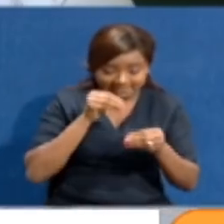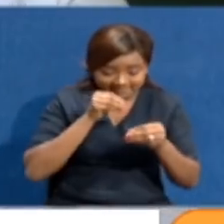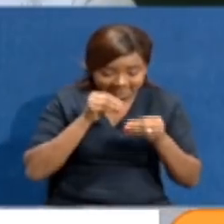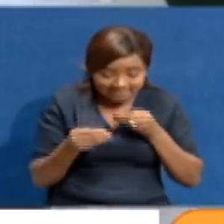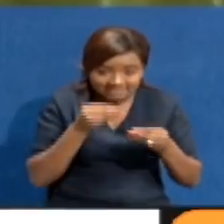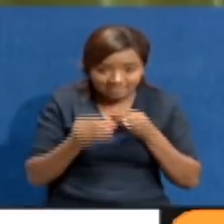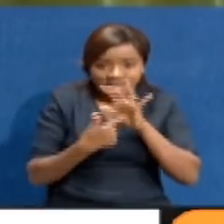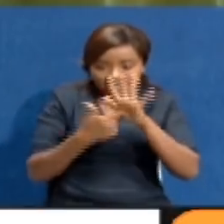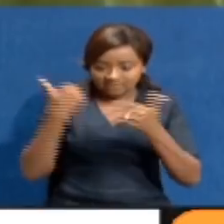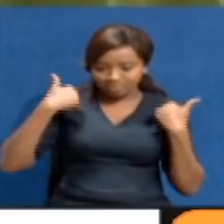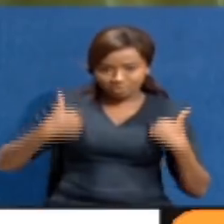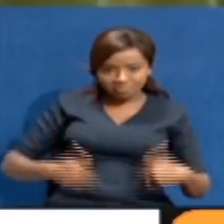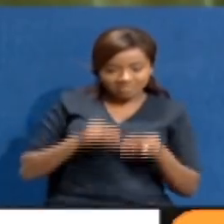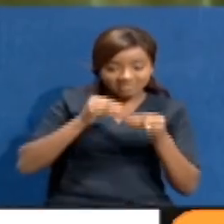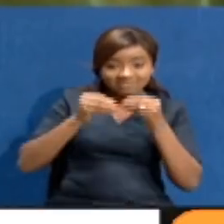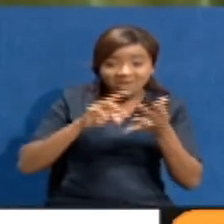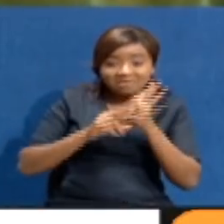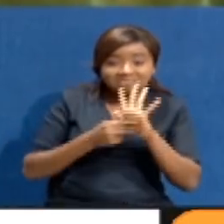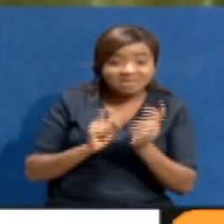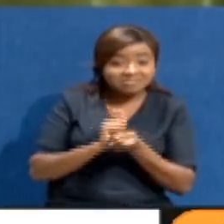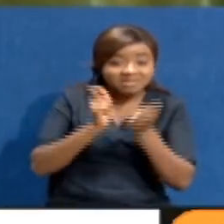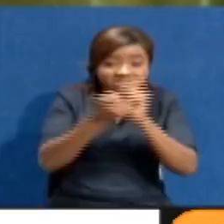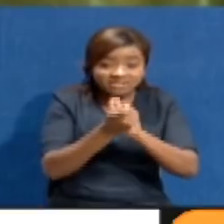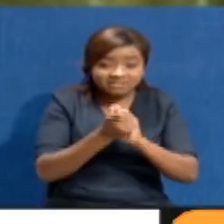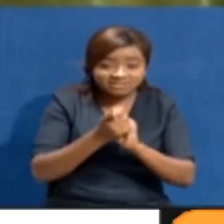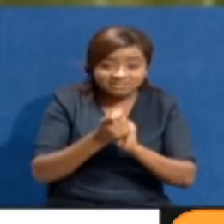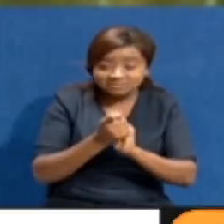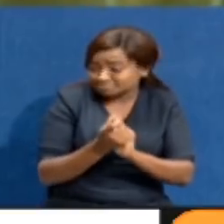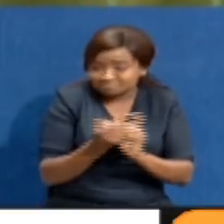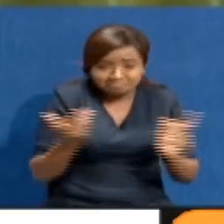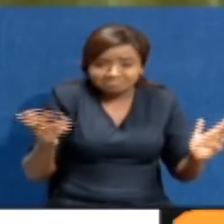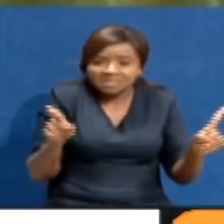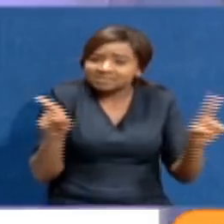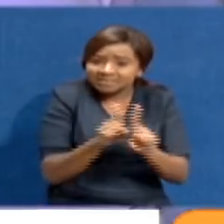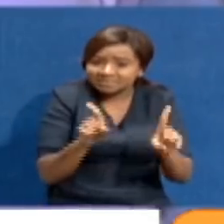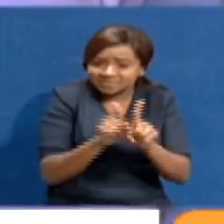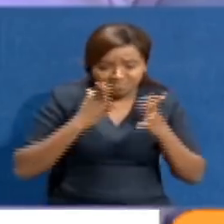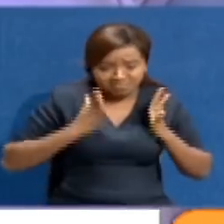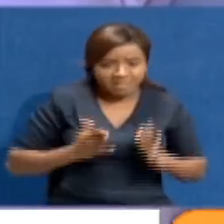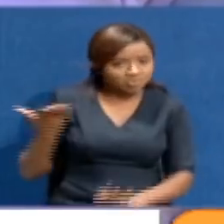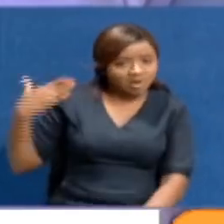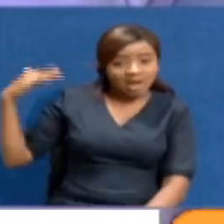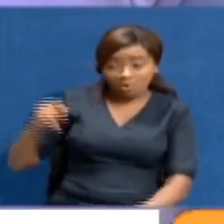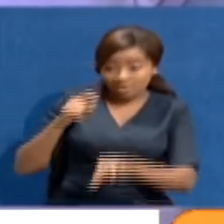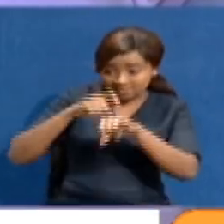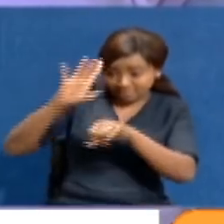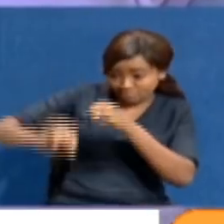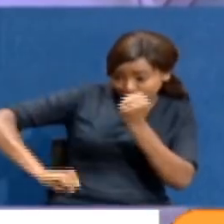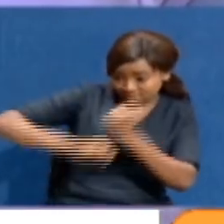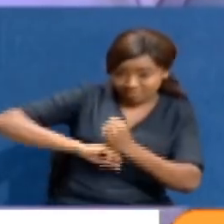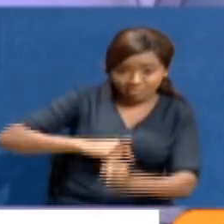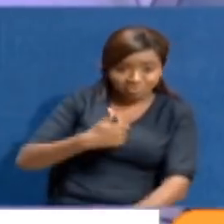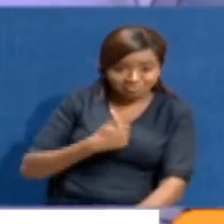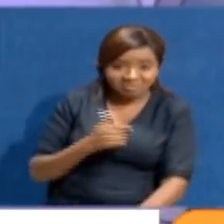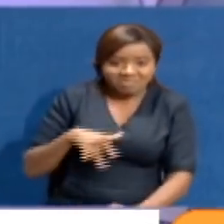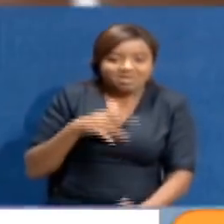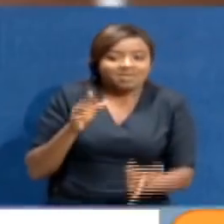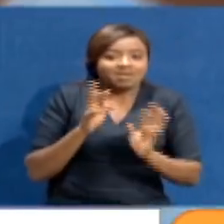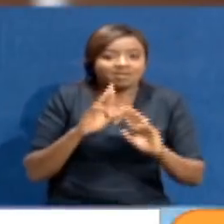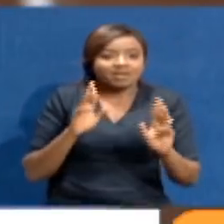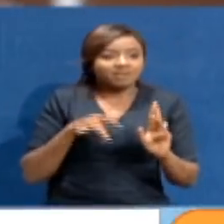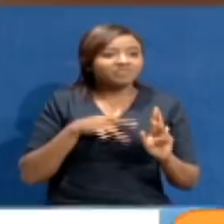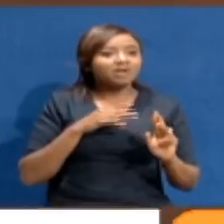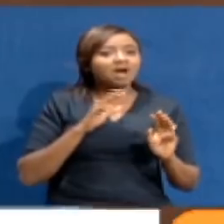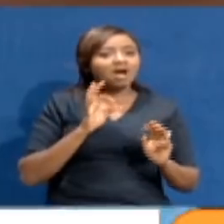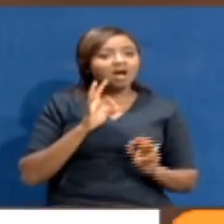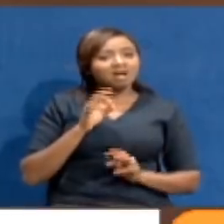mimi Karemi sijatoka kuwa Karemi ni kuwa mtu mwingine, ni mimi yule yule, na hiyo kunisupport ndio itafanya nijikubali mapema